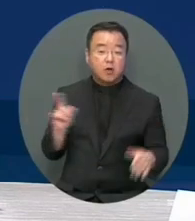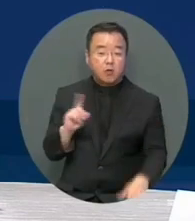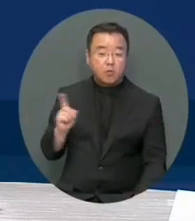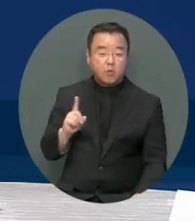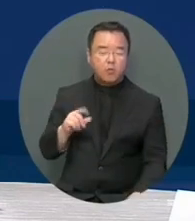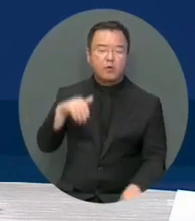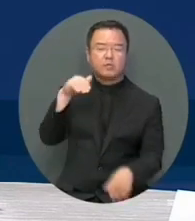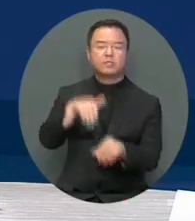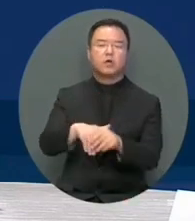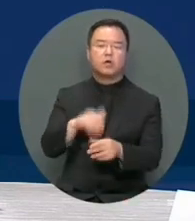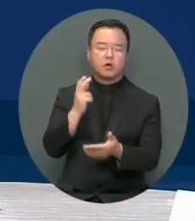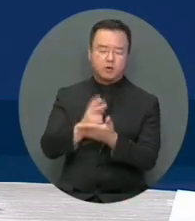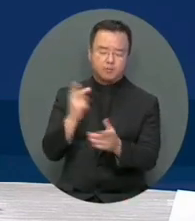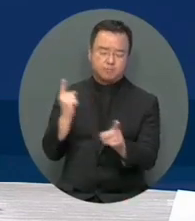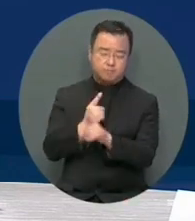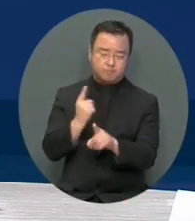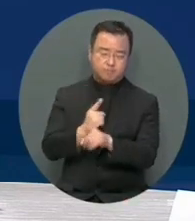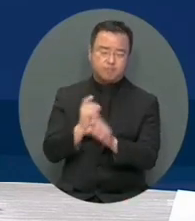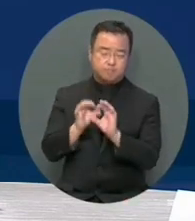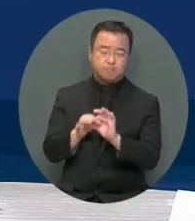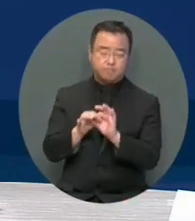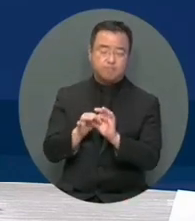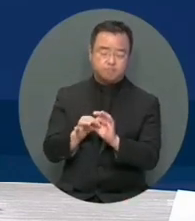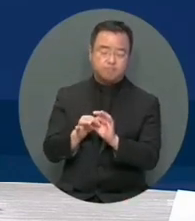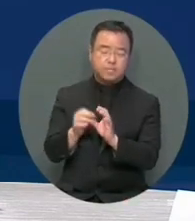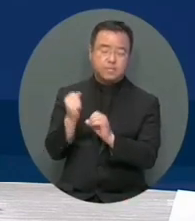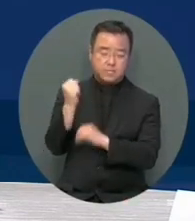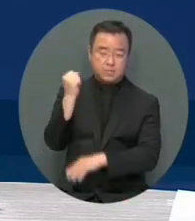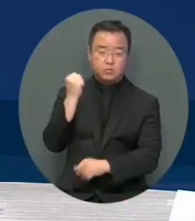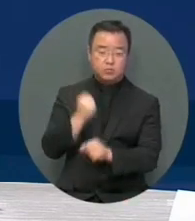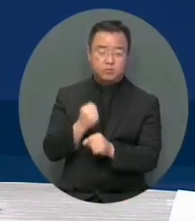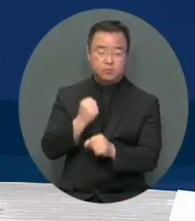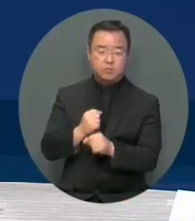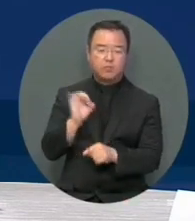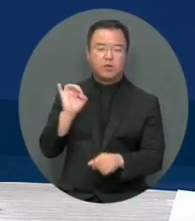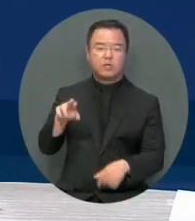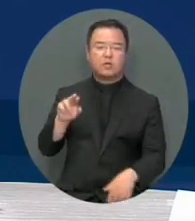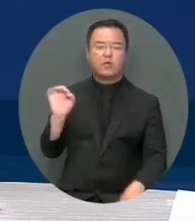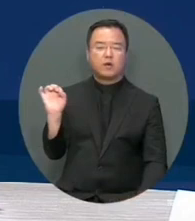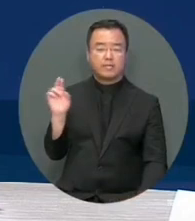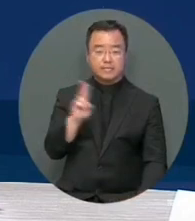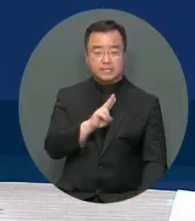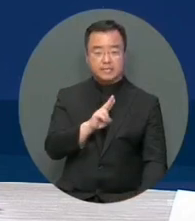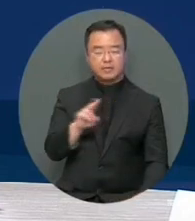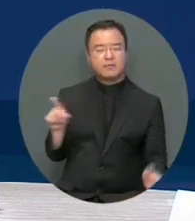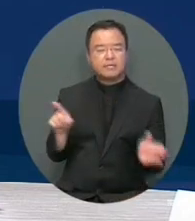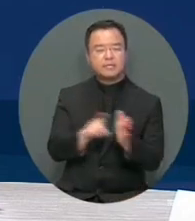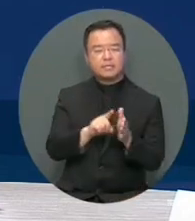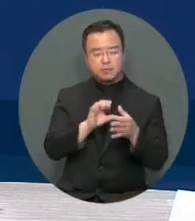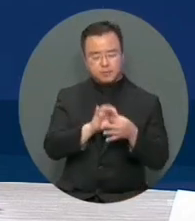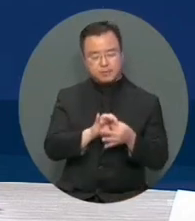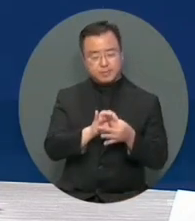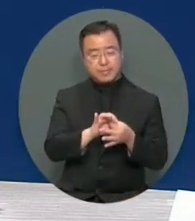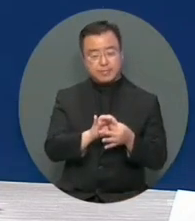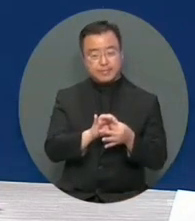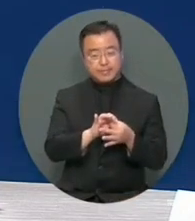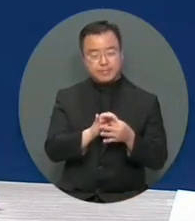통해서 그런 제도적 기반을 만들고 여와 야의 신뢰관계를 최소한의